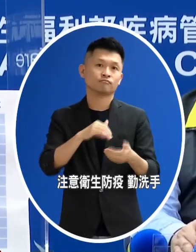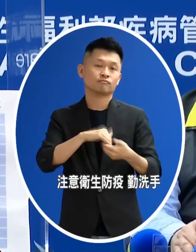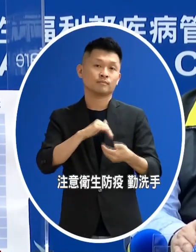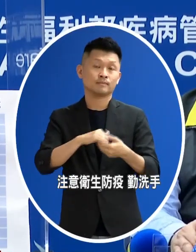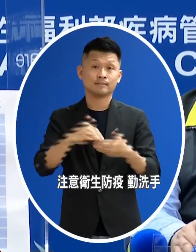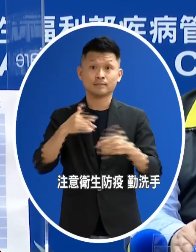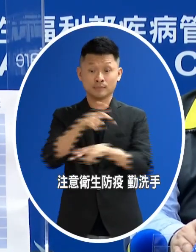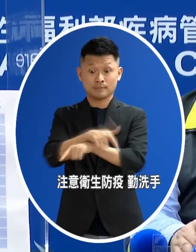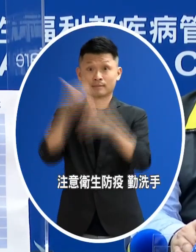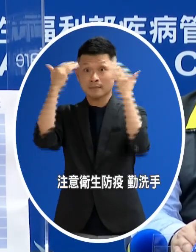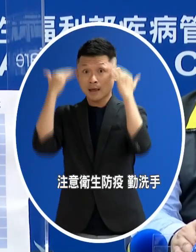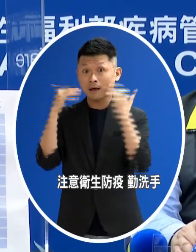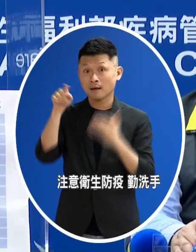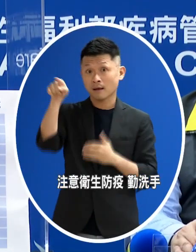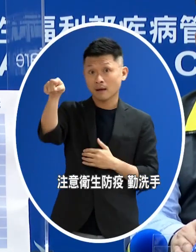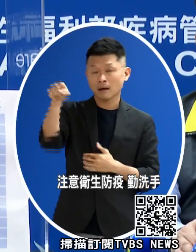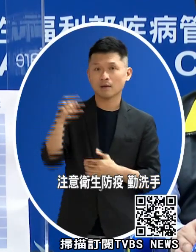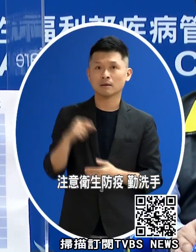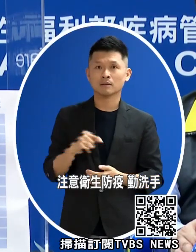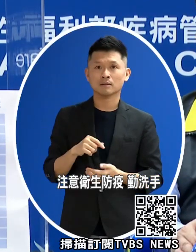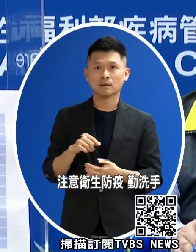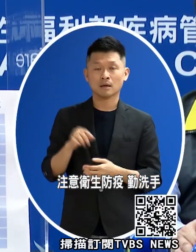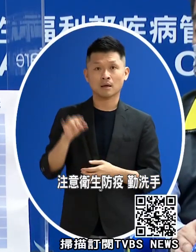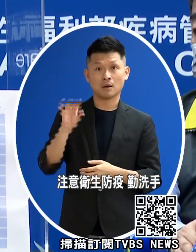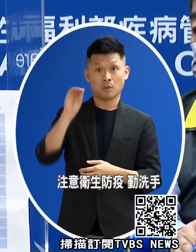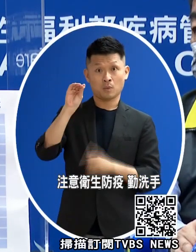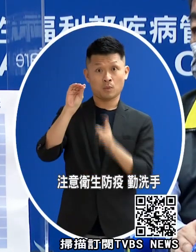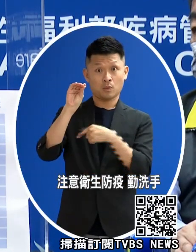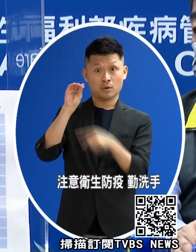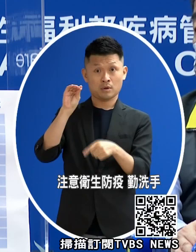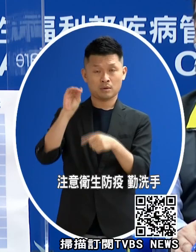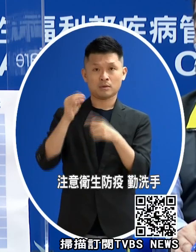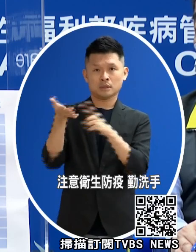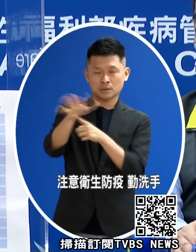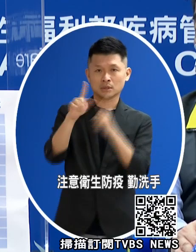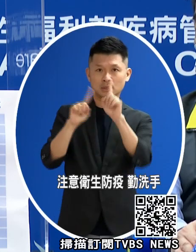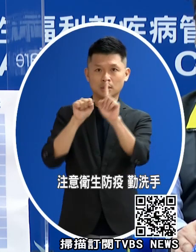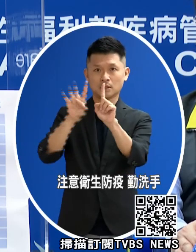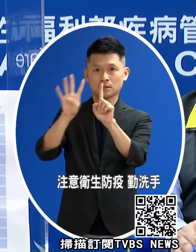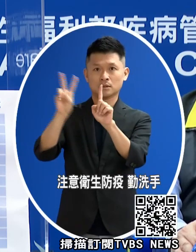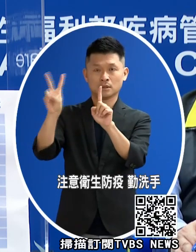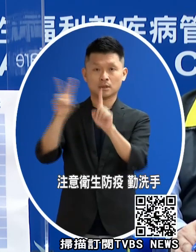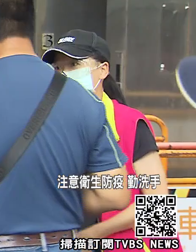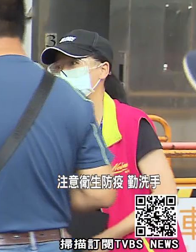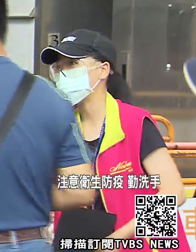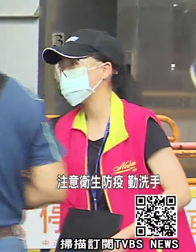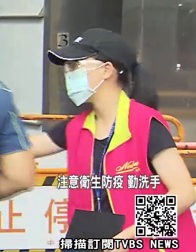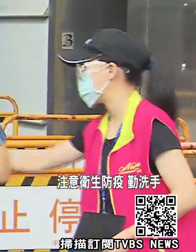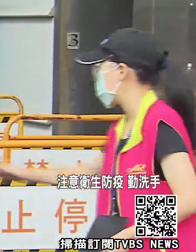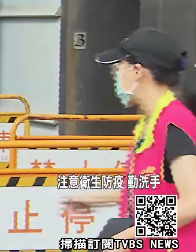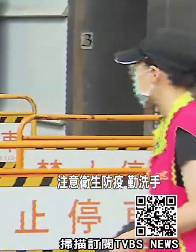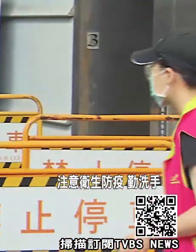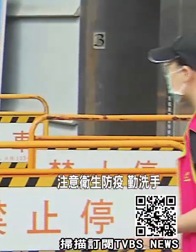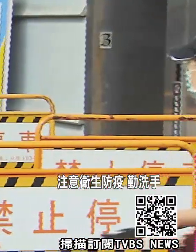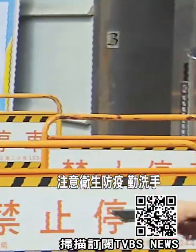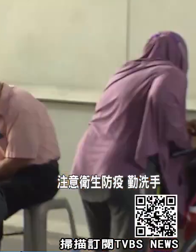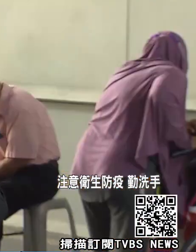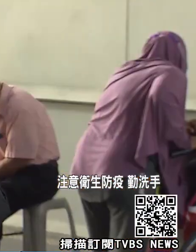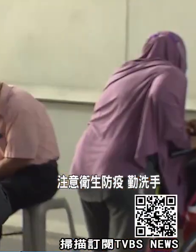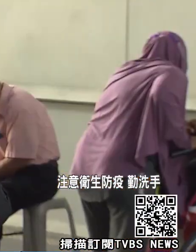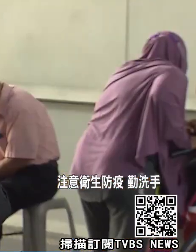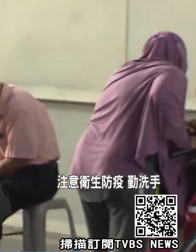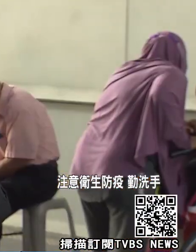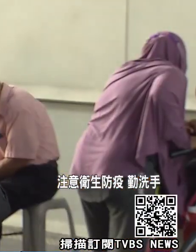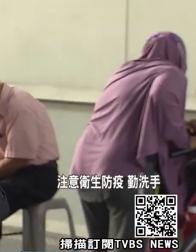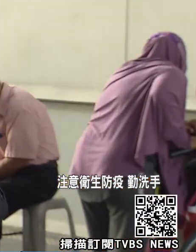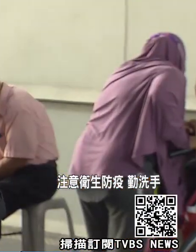起来哈，大概有到每万人有1.42，那台湾是0.87。 以南韩施打75岁